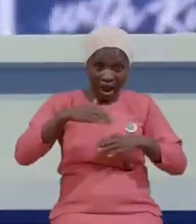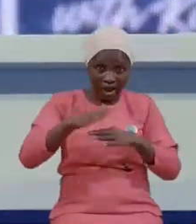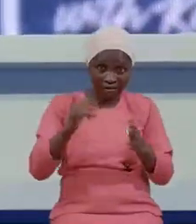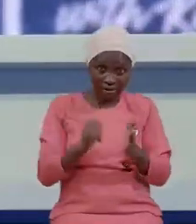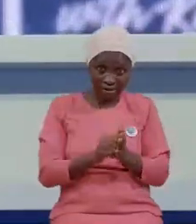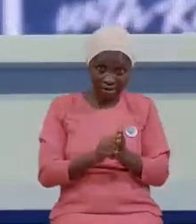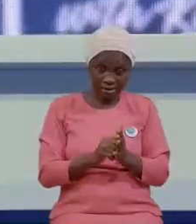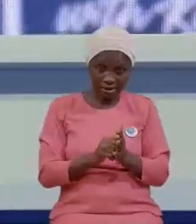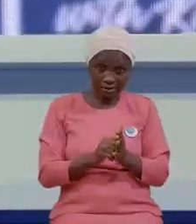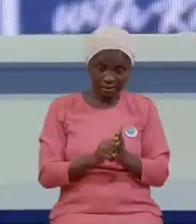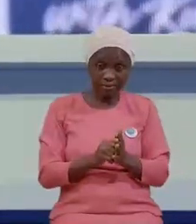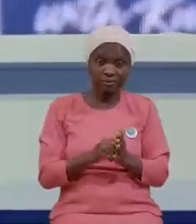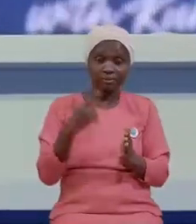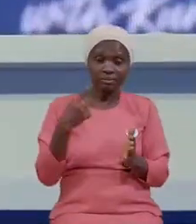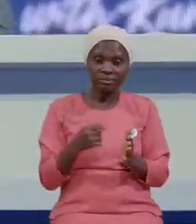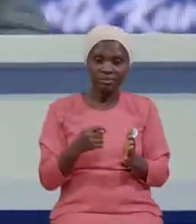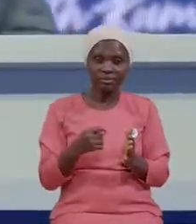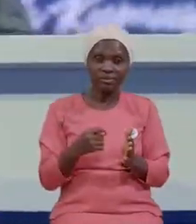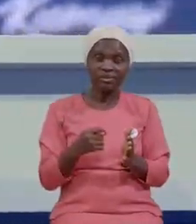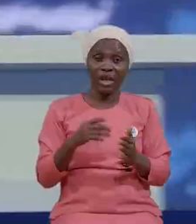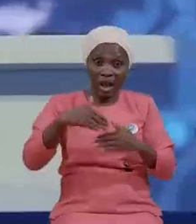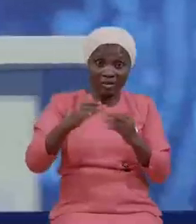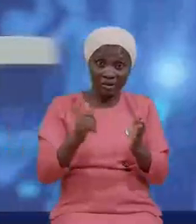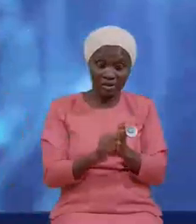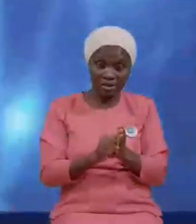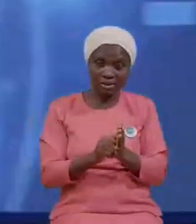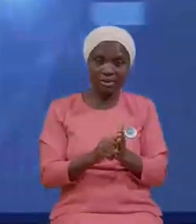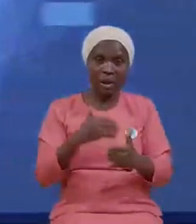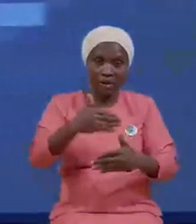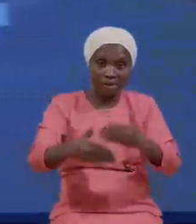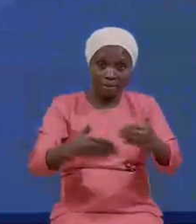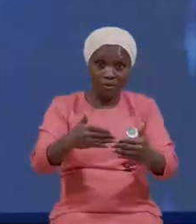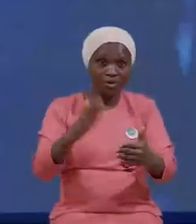C'est après cela que le progrès, l'avancement viendront dans ta vie.